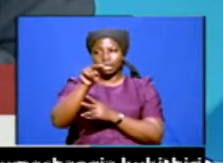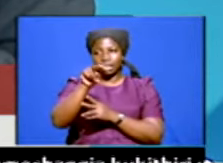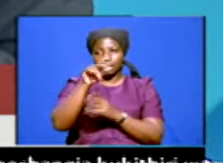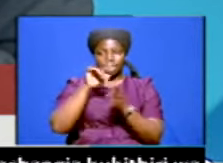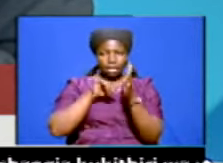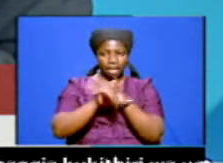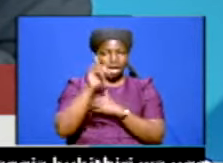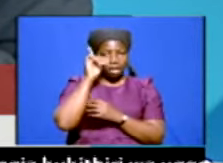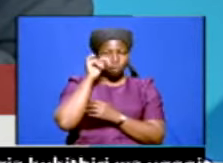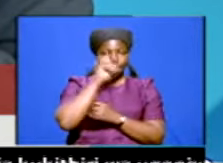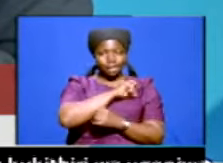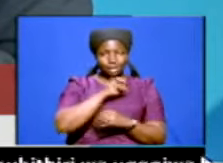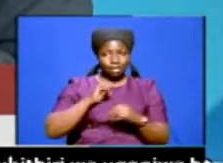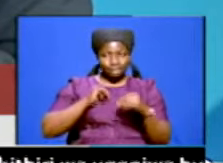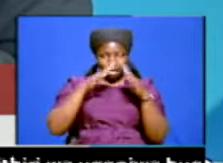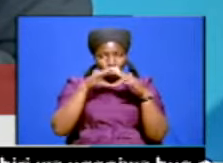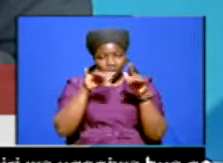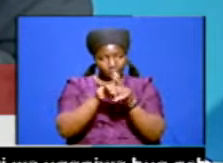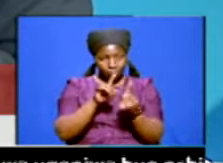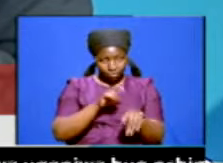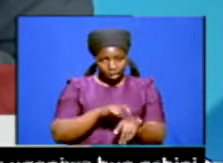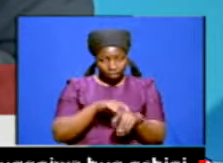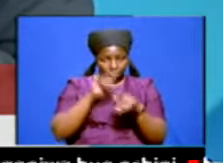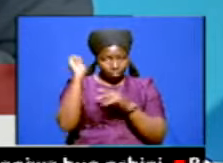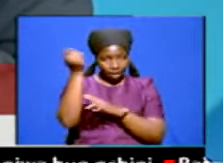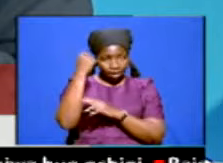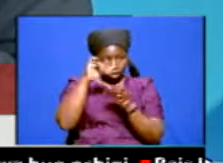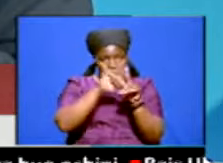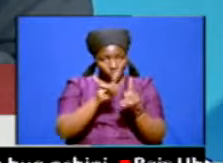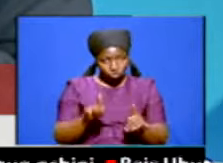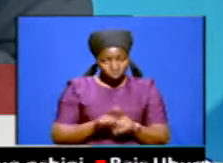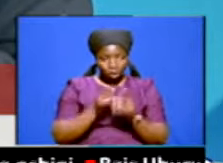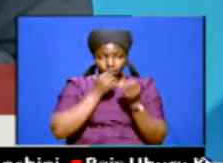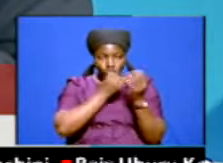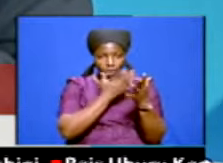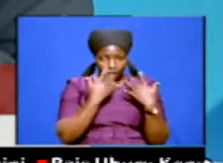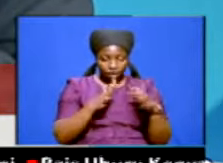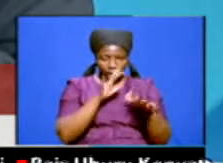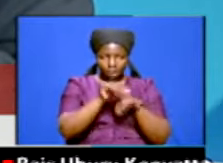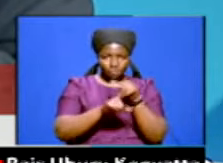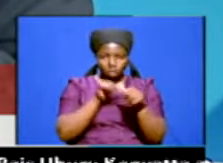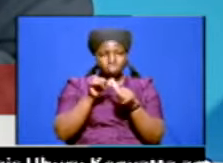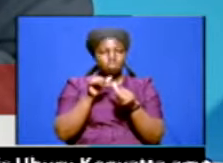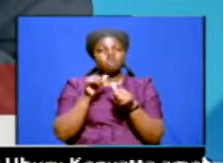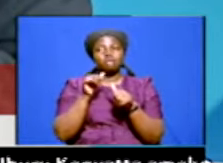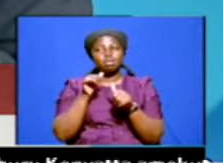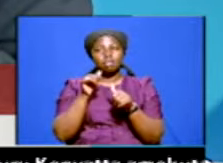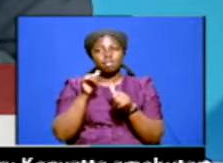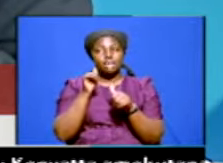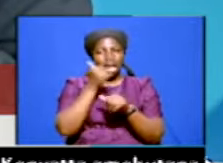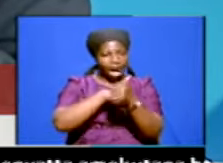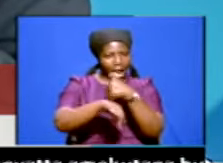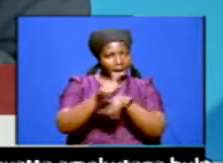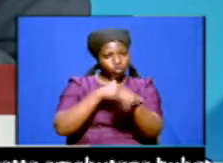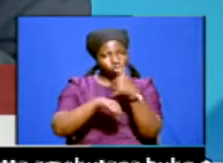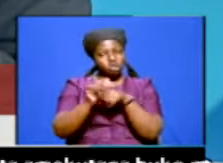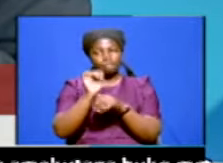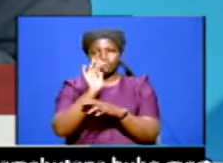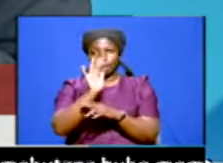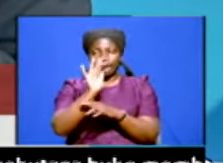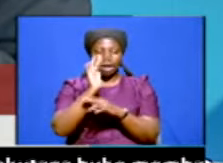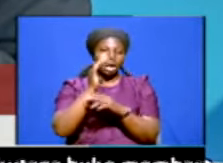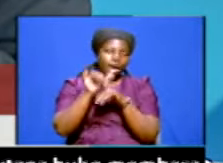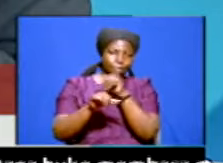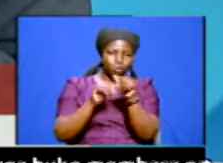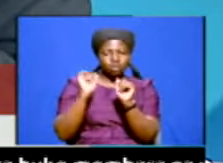Mombasa. Wakati huo huo, kiongozi wa taifa pia amefahamishwa kuhusu hatua iliyopigwa na wawakilishi hao kuhusu usalama barani Afrika